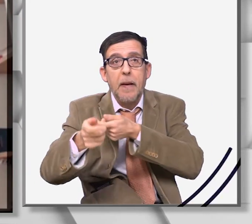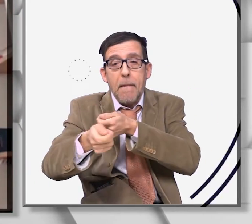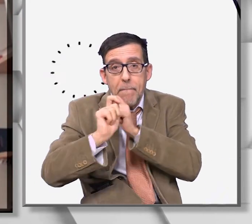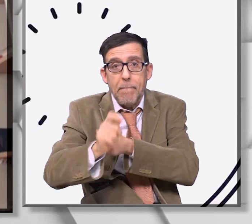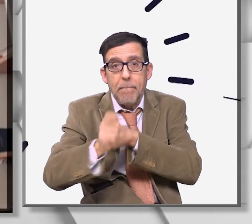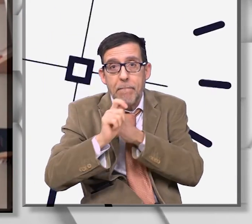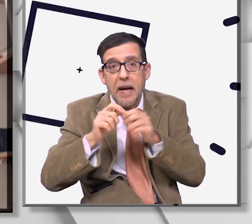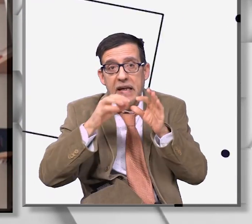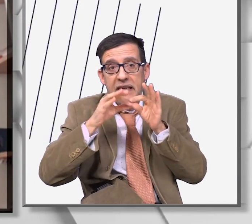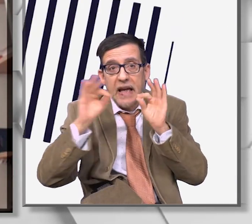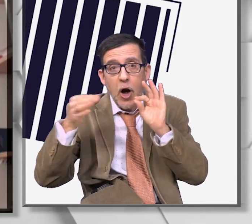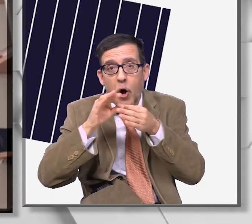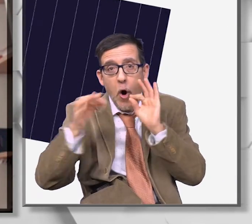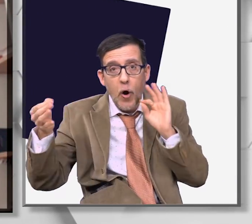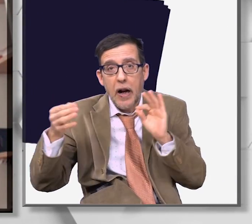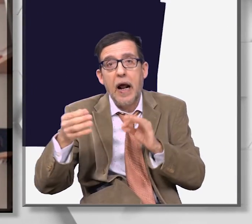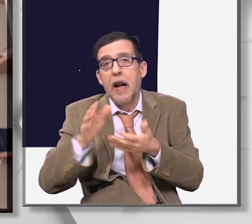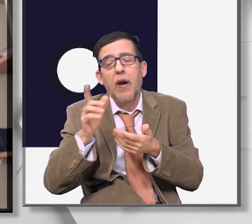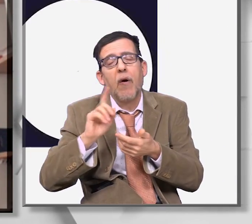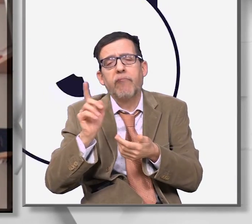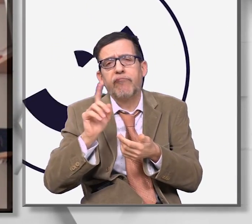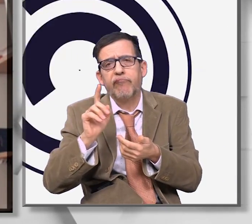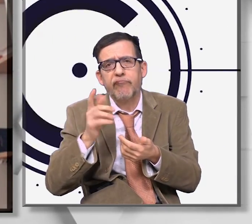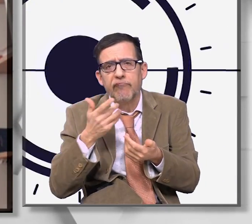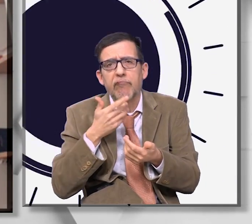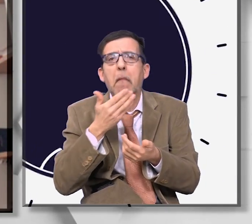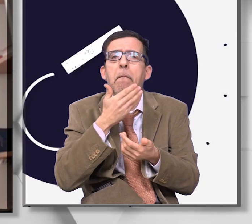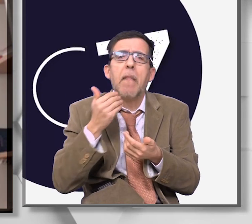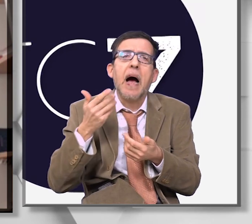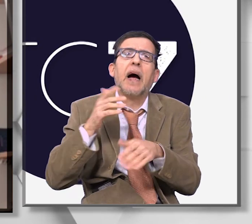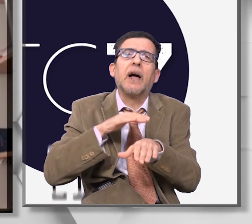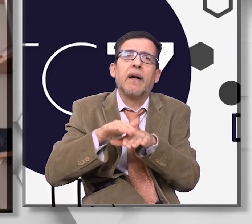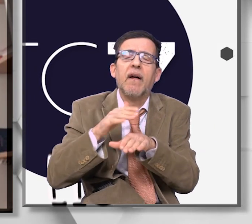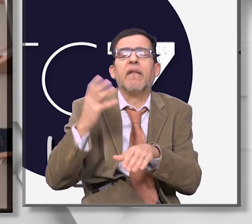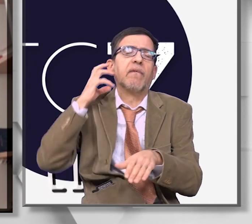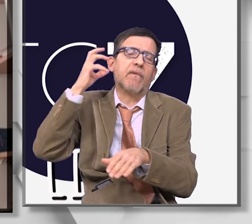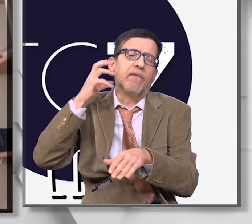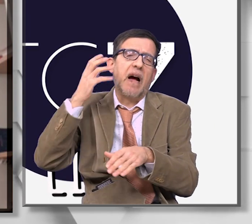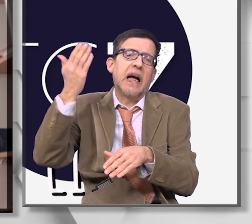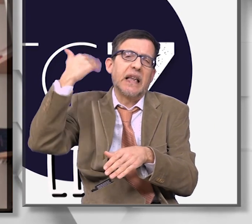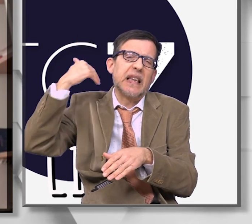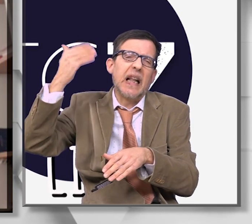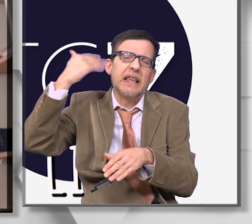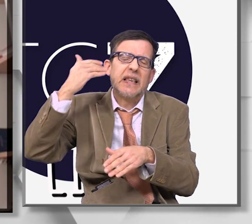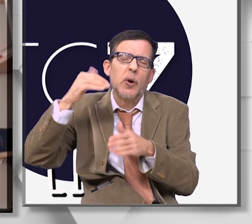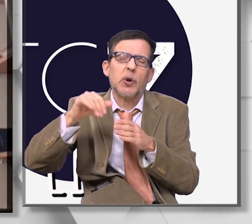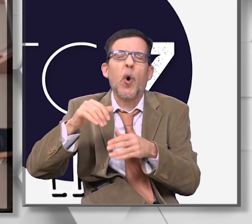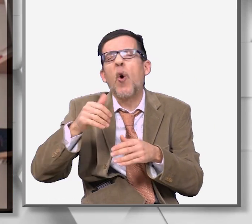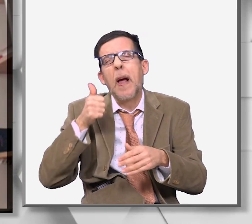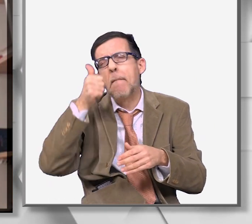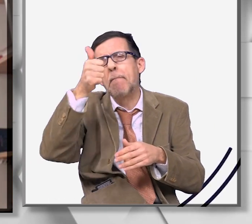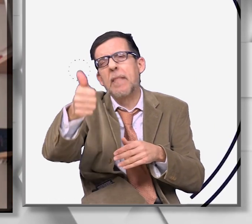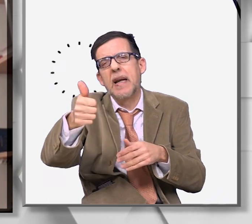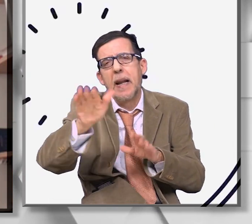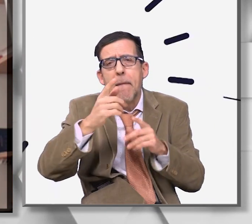non ha la valenza solo dal punto di vista economico ma vanta una tradizione e una storia millenaria le prime